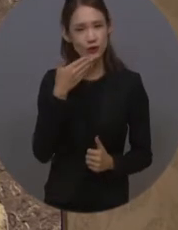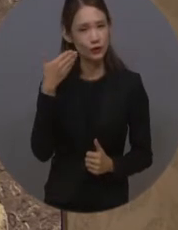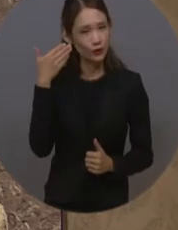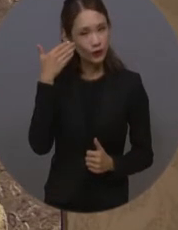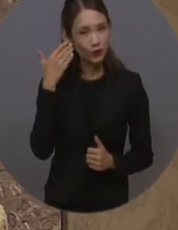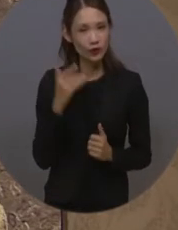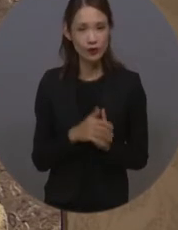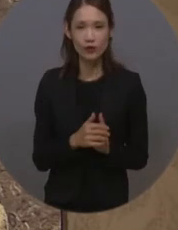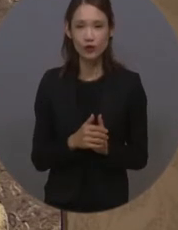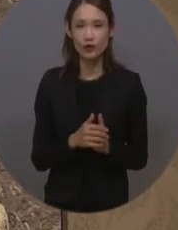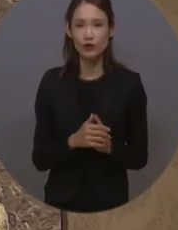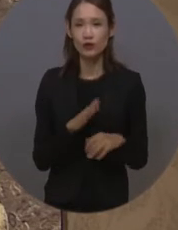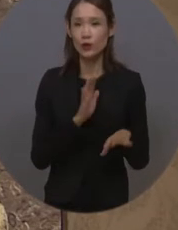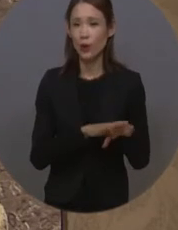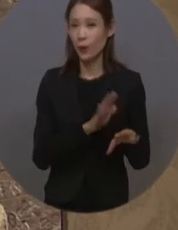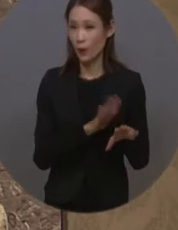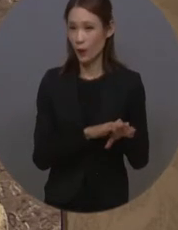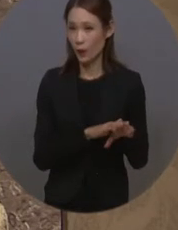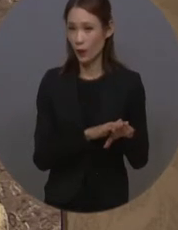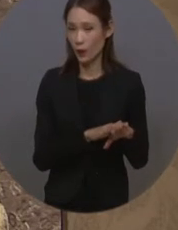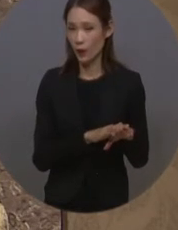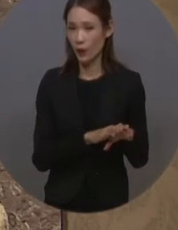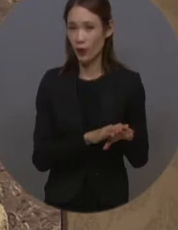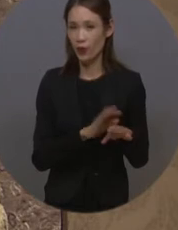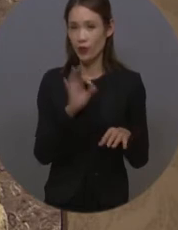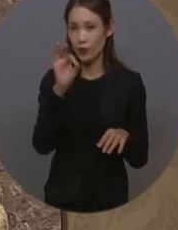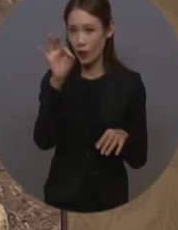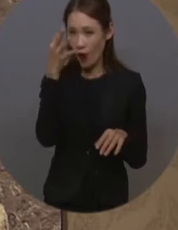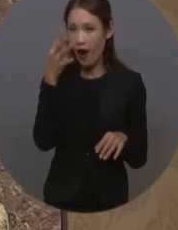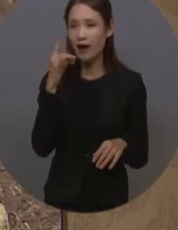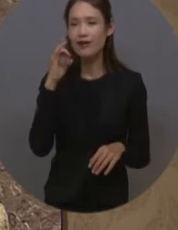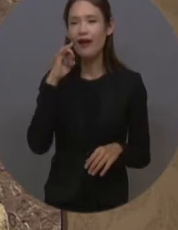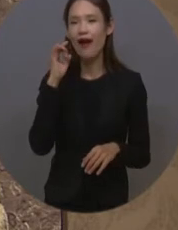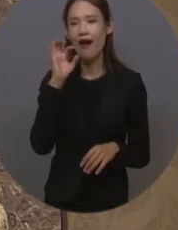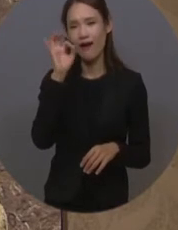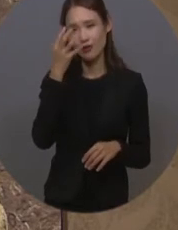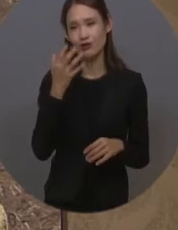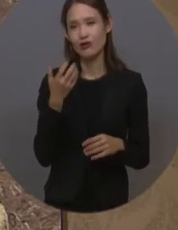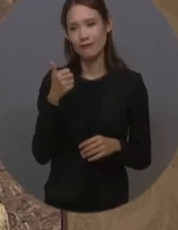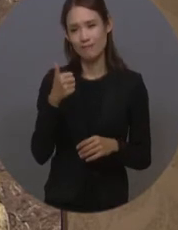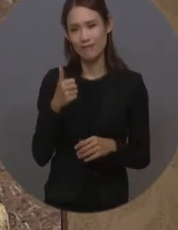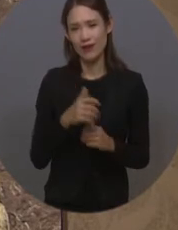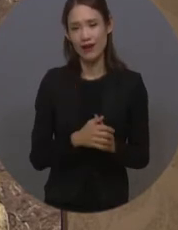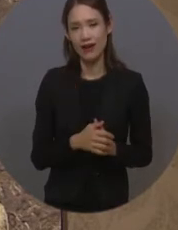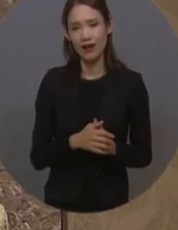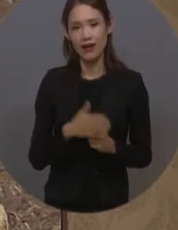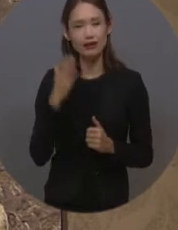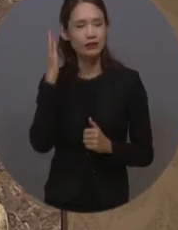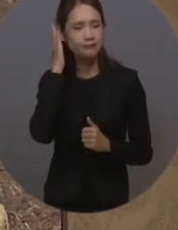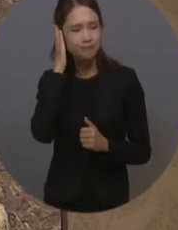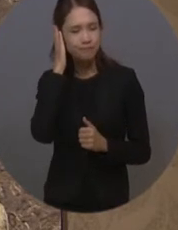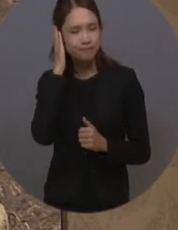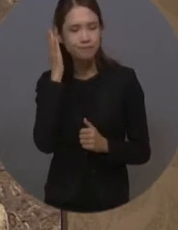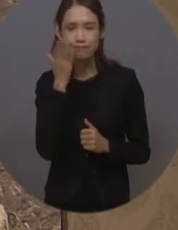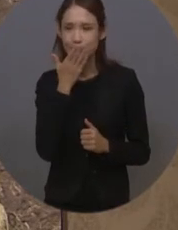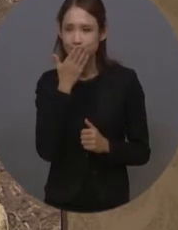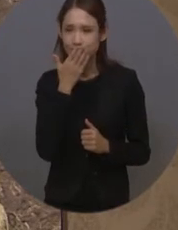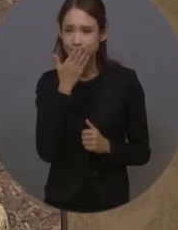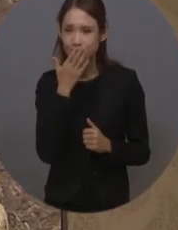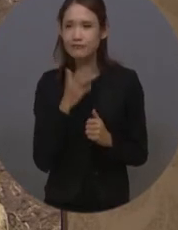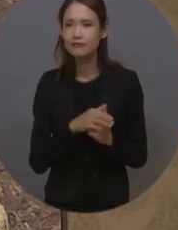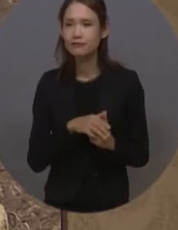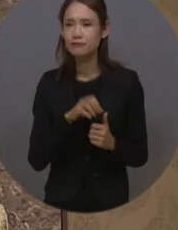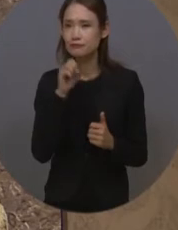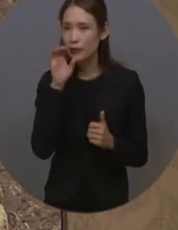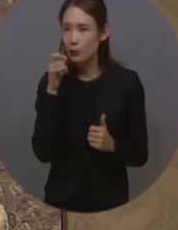청각장애인들의 손으로 하는 솜씨는 예술이에요, 사실은. 우리가 이제 듣지 못하고 말씀을 못 하셔서